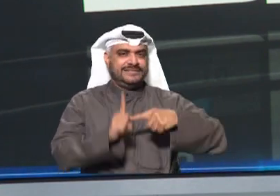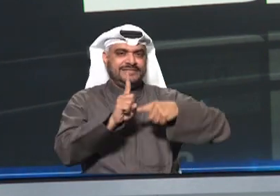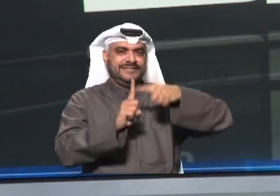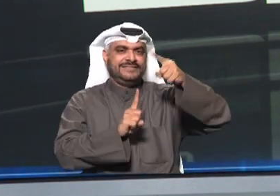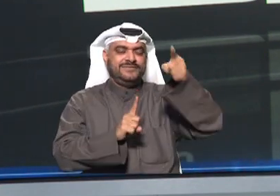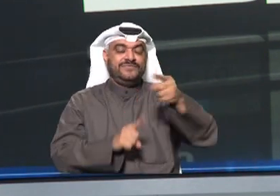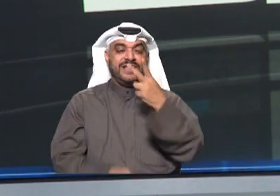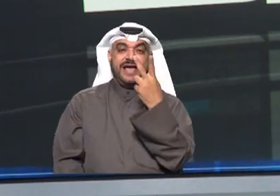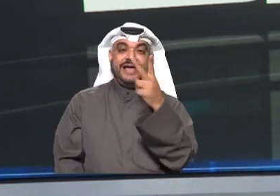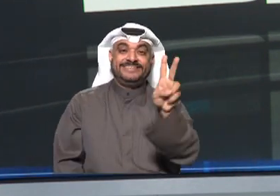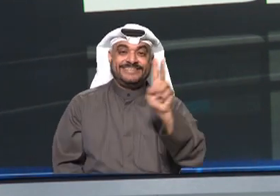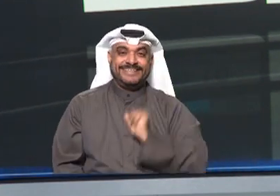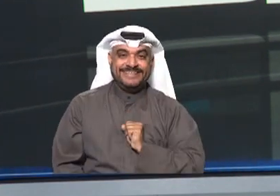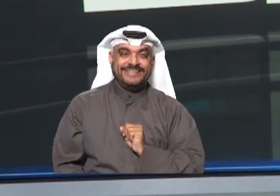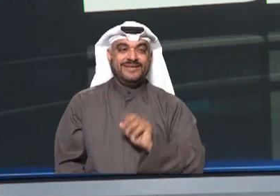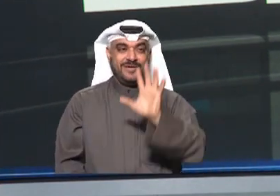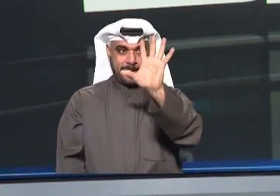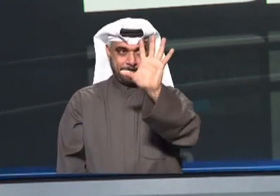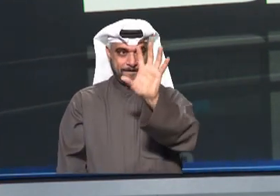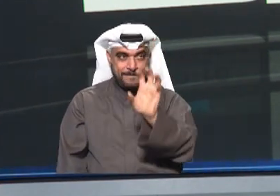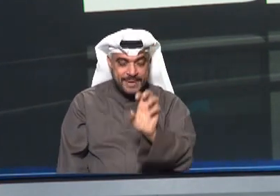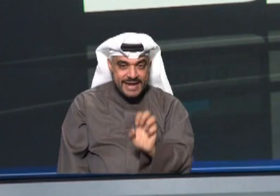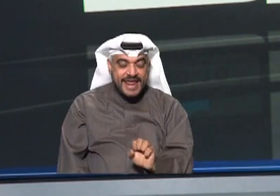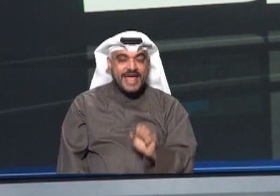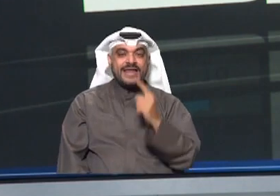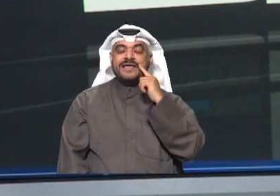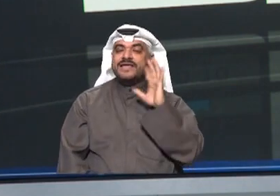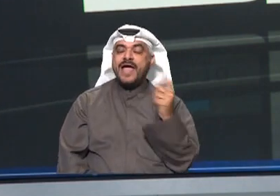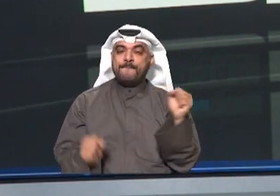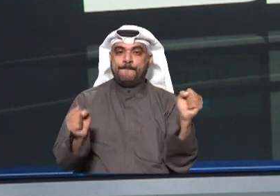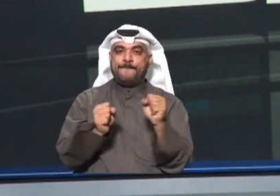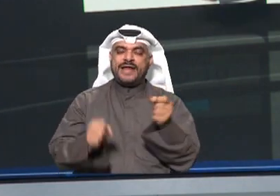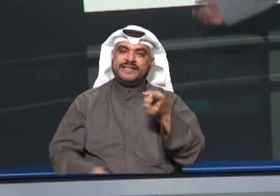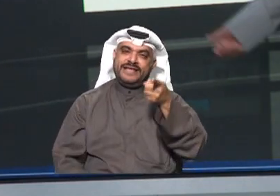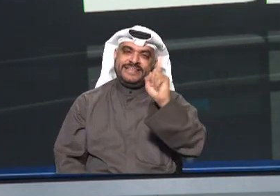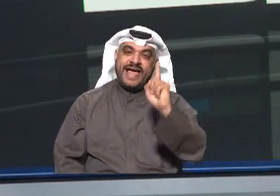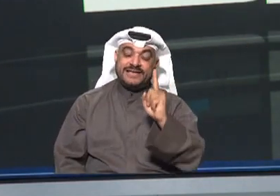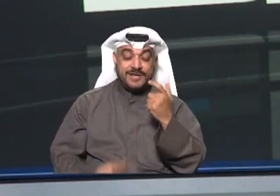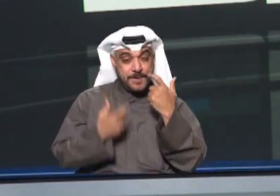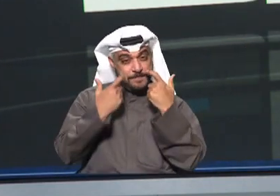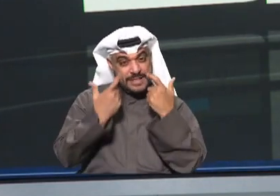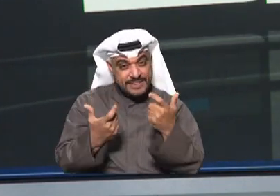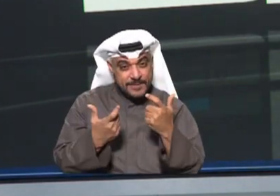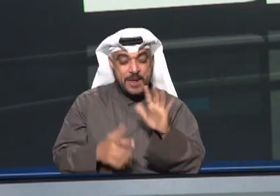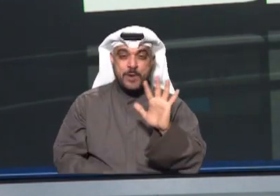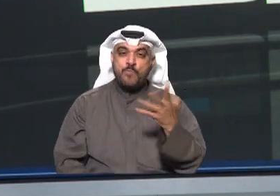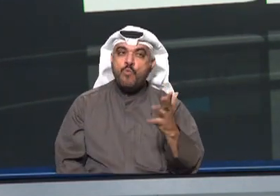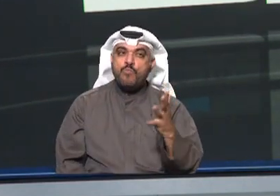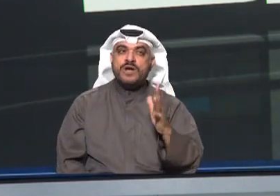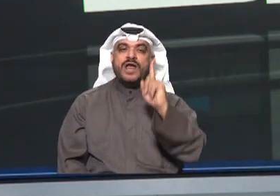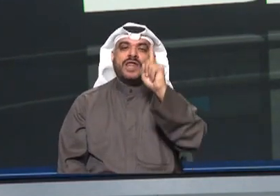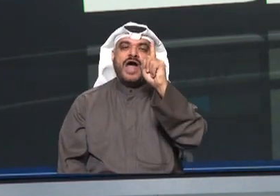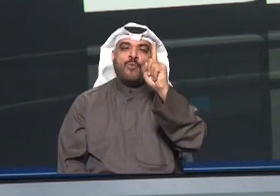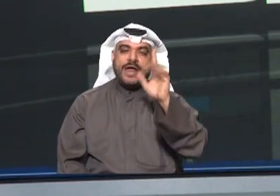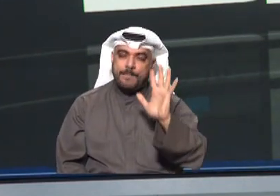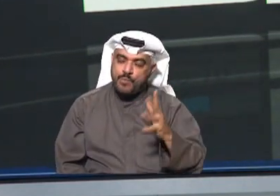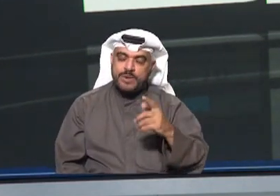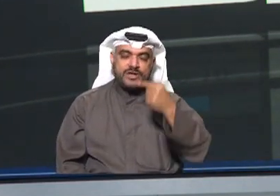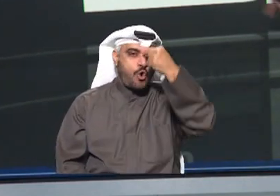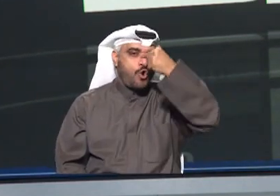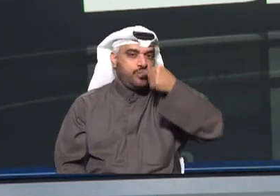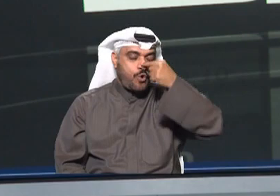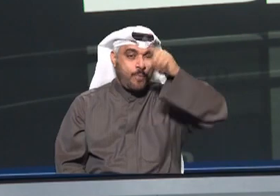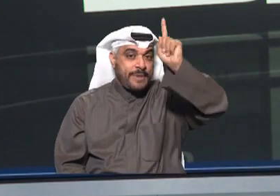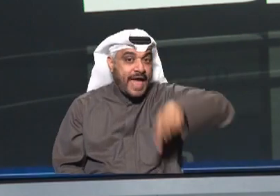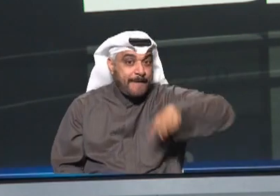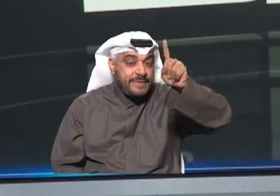يوم الخميس، وأجواء معتدلة أكثر في يوم الجمعة مع عبور السحب، 20 العظمى والصغرى 11 درجة مئوية ورياح خفيفة إلى معتدلة أيضا من